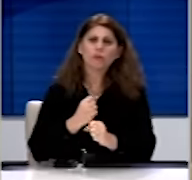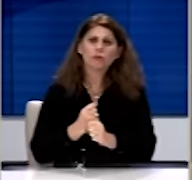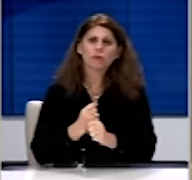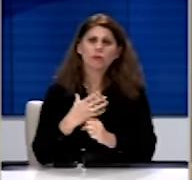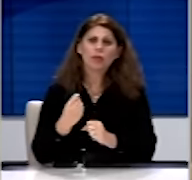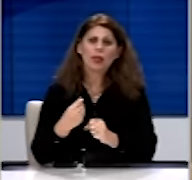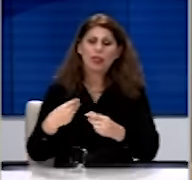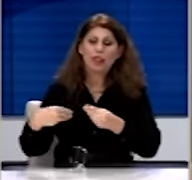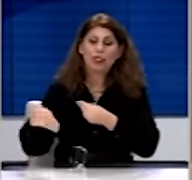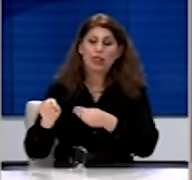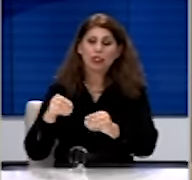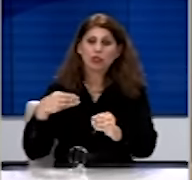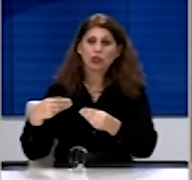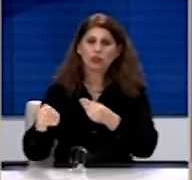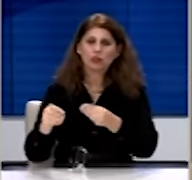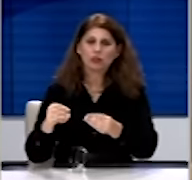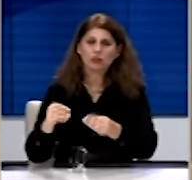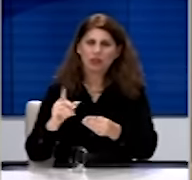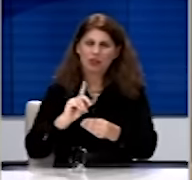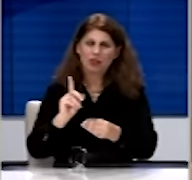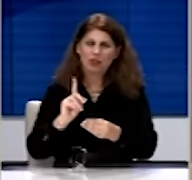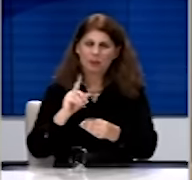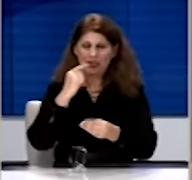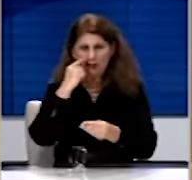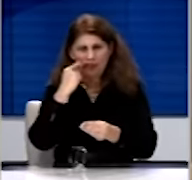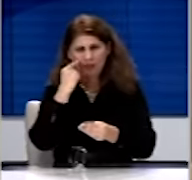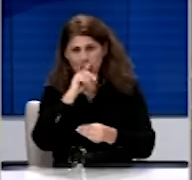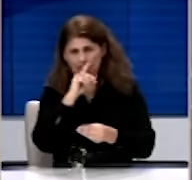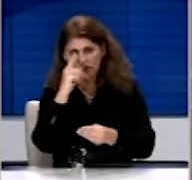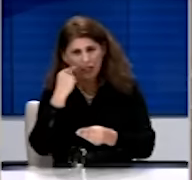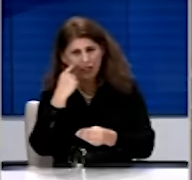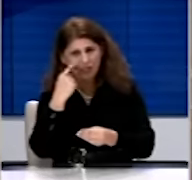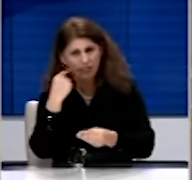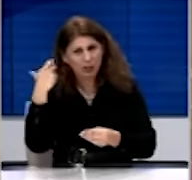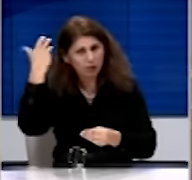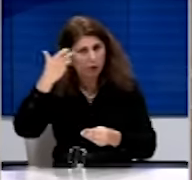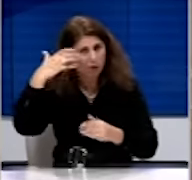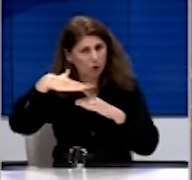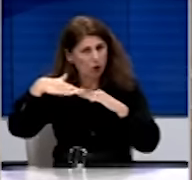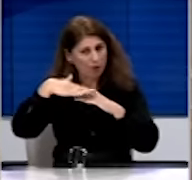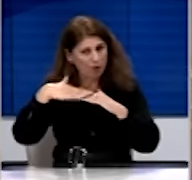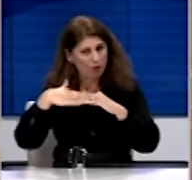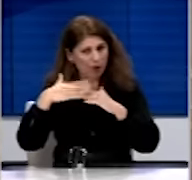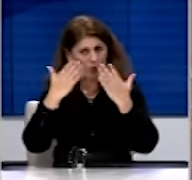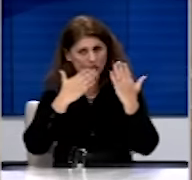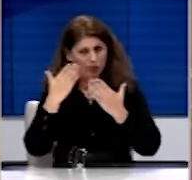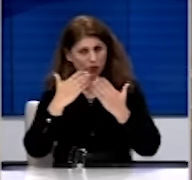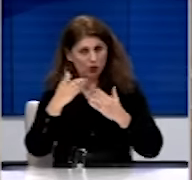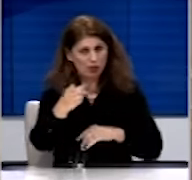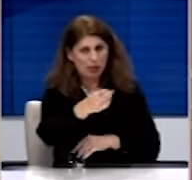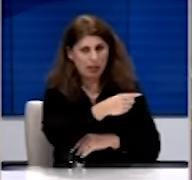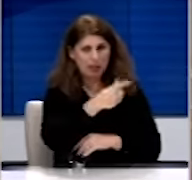των δεξιοτήτων. Μη χύνετε λοιπόν κροκοδίλια δάκρυα για το μορφωτικό επίπεδο των μαθητών. Εσείς